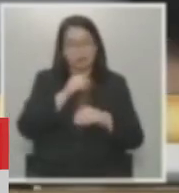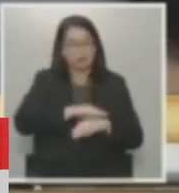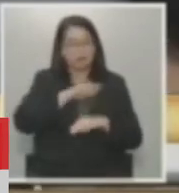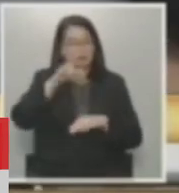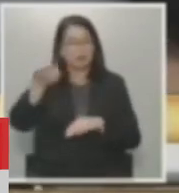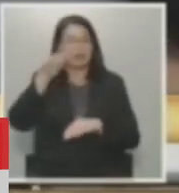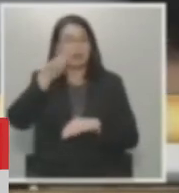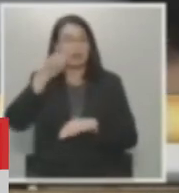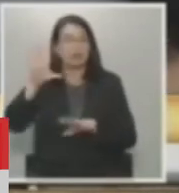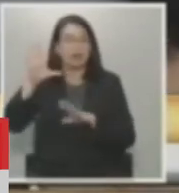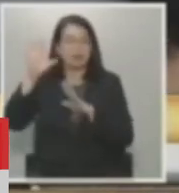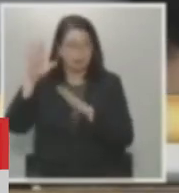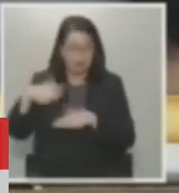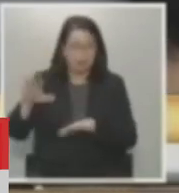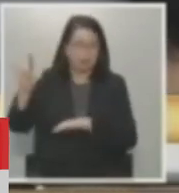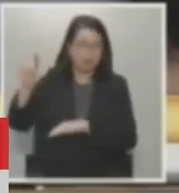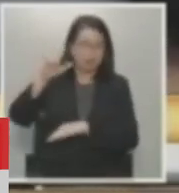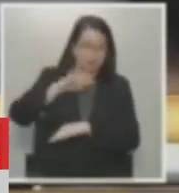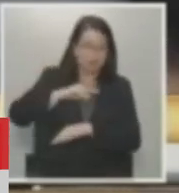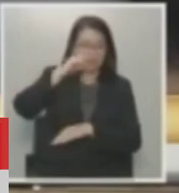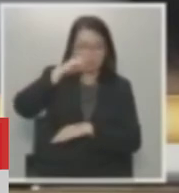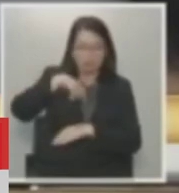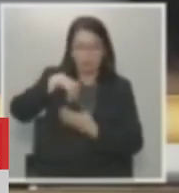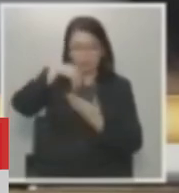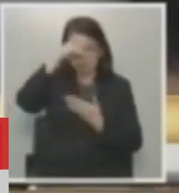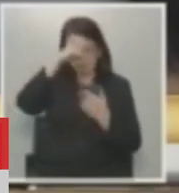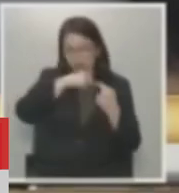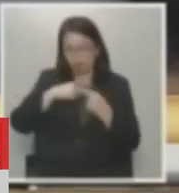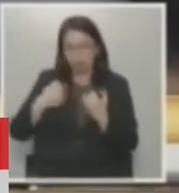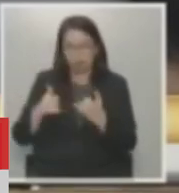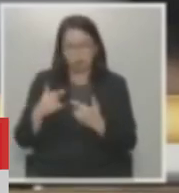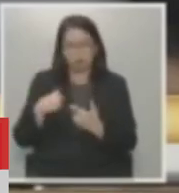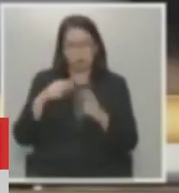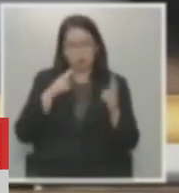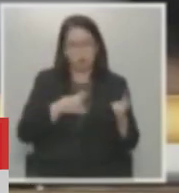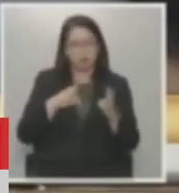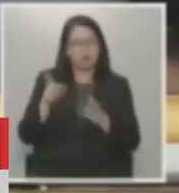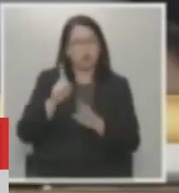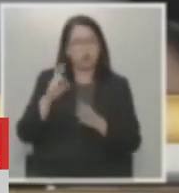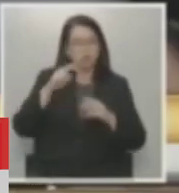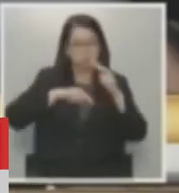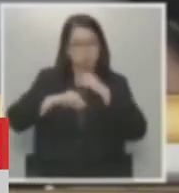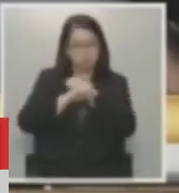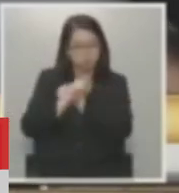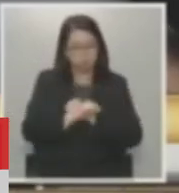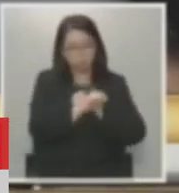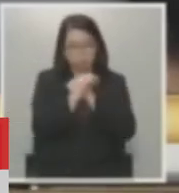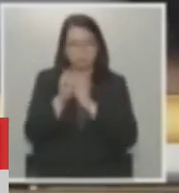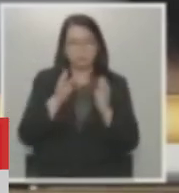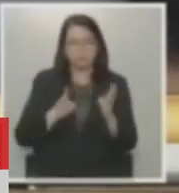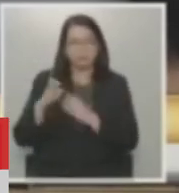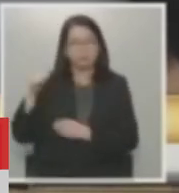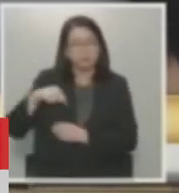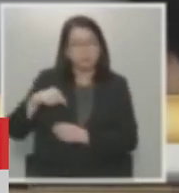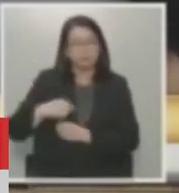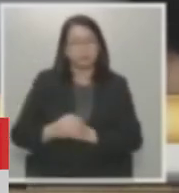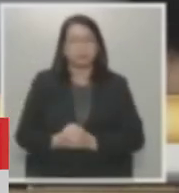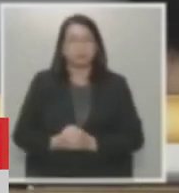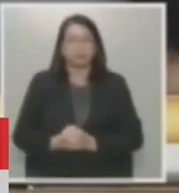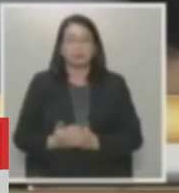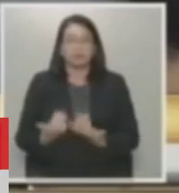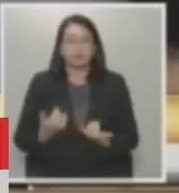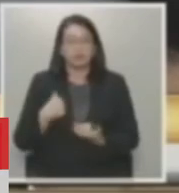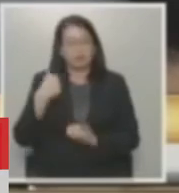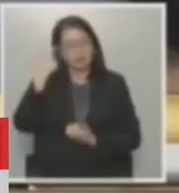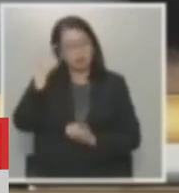ลจากทางมหาวิทยาลัยธุรกิจบัณฑิตนะคะโดยท่านอธิการดาริการัฐพิพัฒน์นะคะซึ่งเร็งเห็นปัญหานี้แล้วก็ได้พยายาม